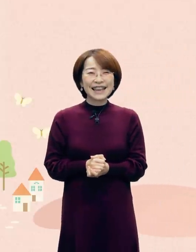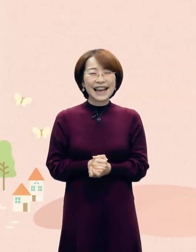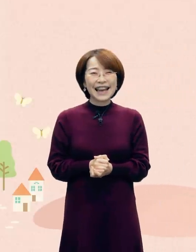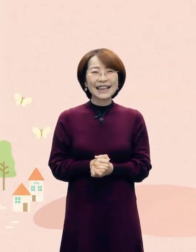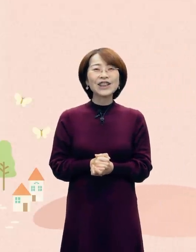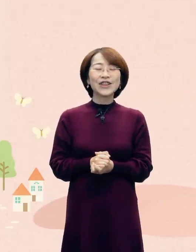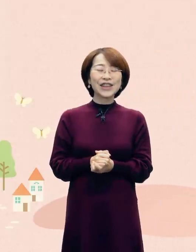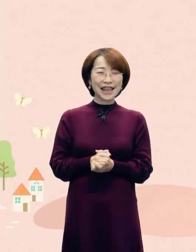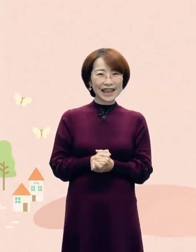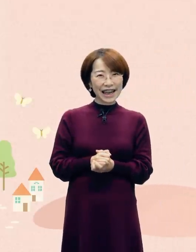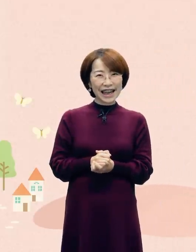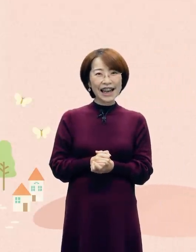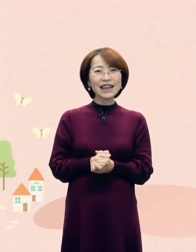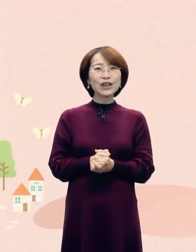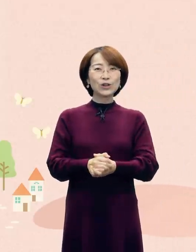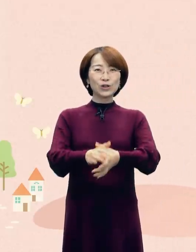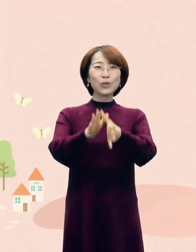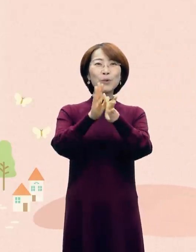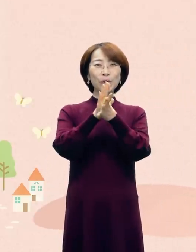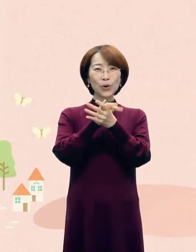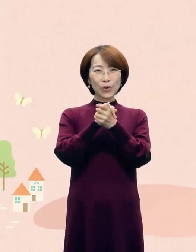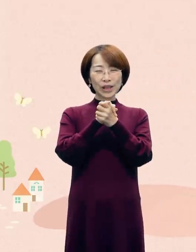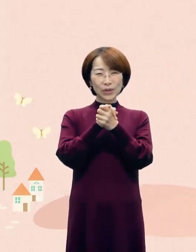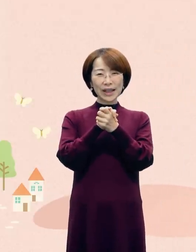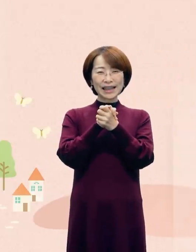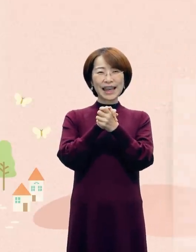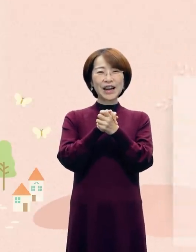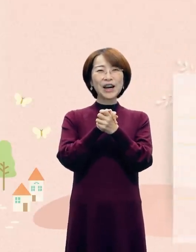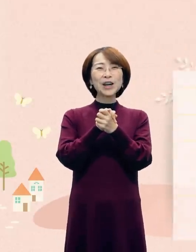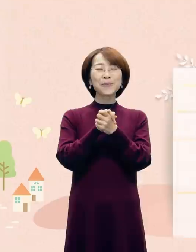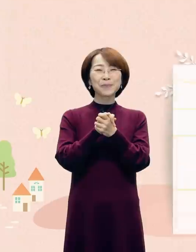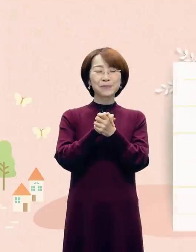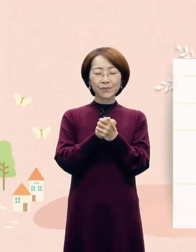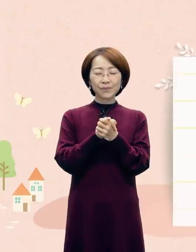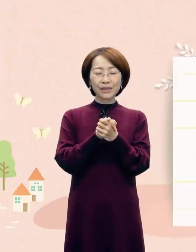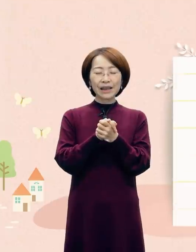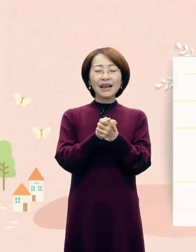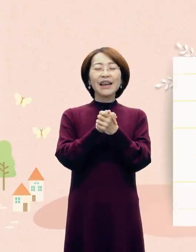이 시간 전도사님과 두 손 모으고 기도할게요.